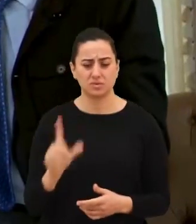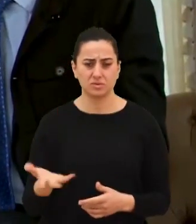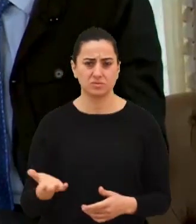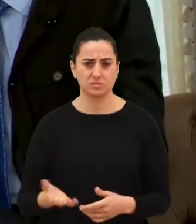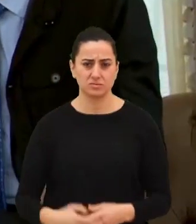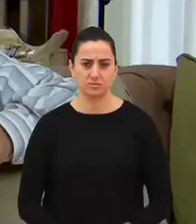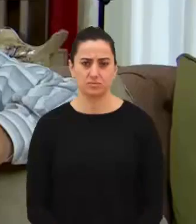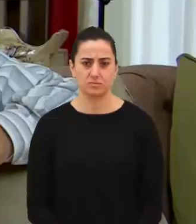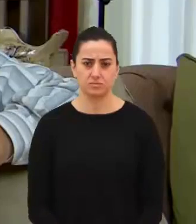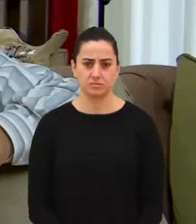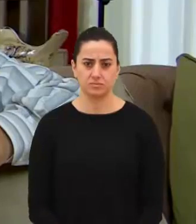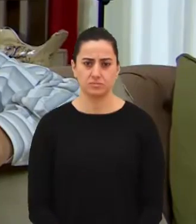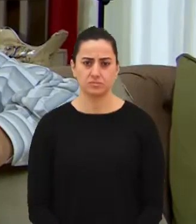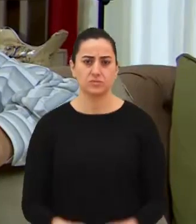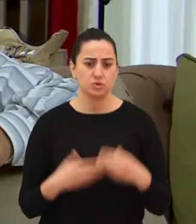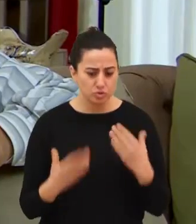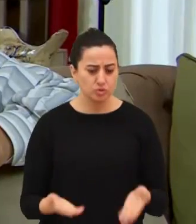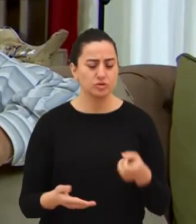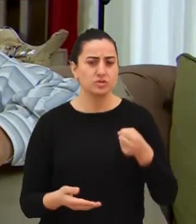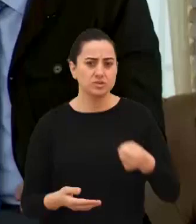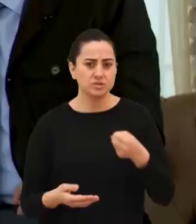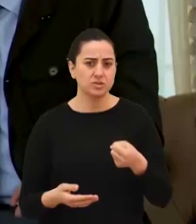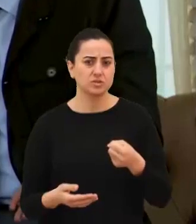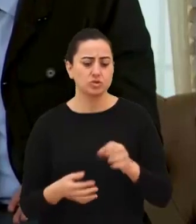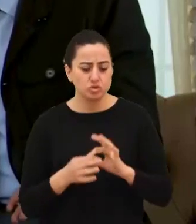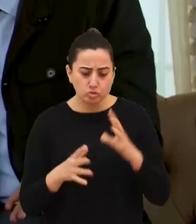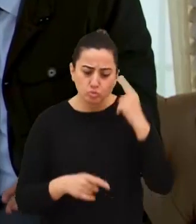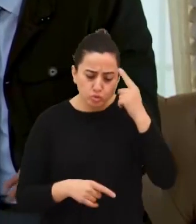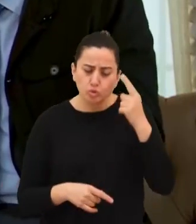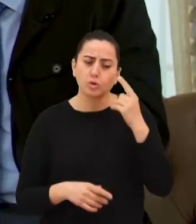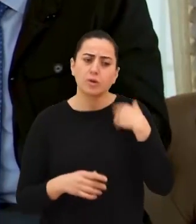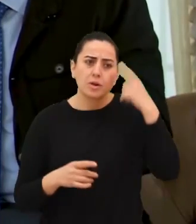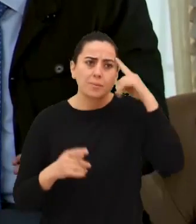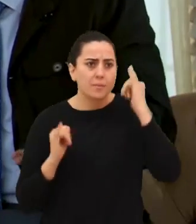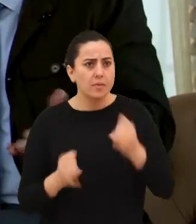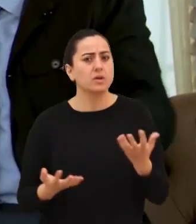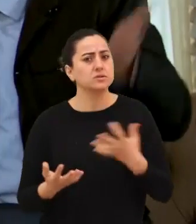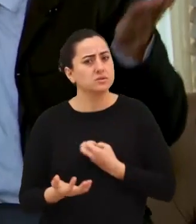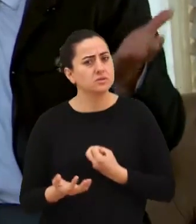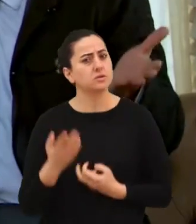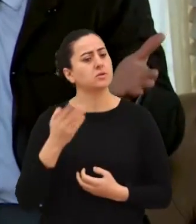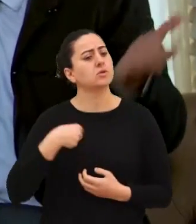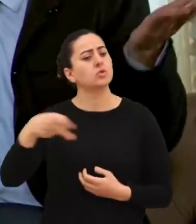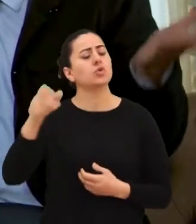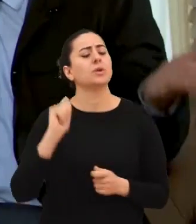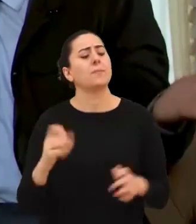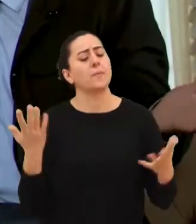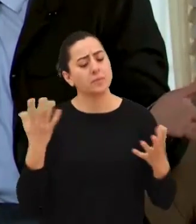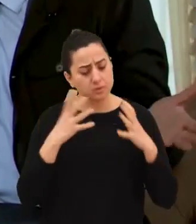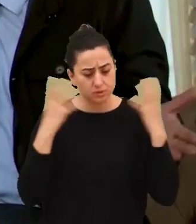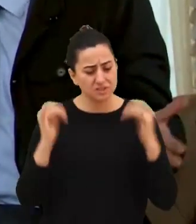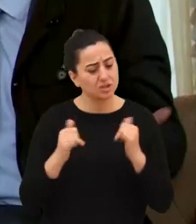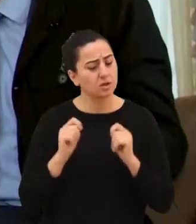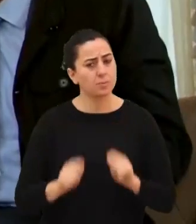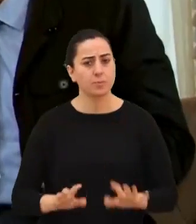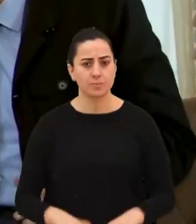neyin peşinde ya. Şurada şu çantaya bir çözüm bulmaya çalışıyorum. Başım belada. Gidemem abicim şimdi. Uğraşamam onun şakalarıyla